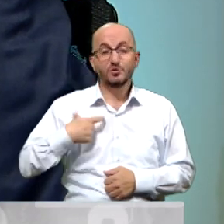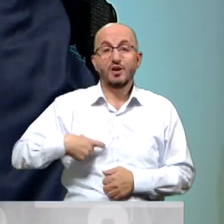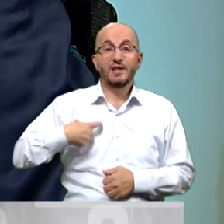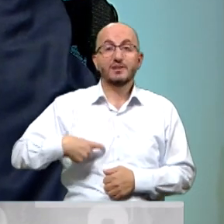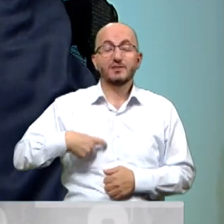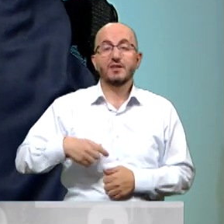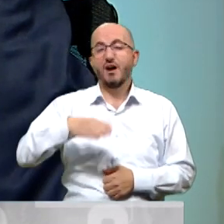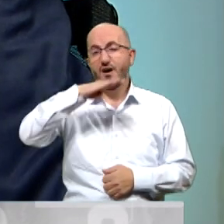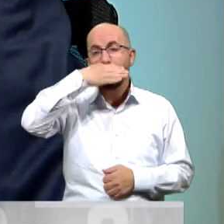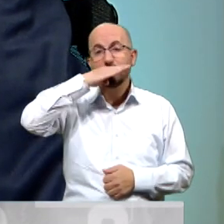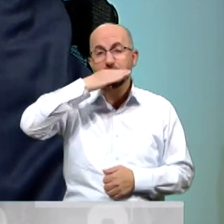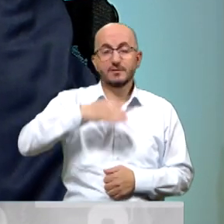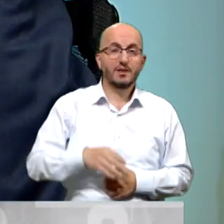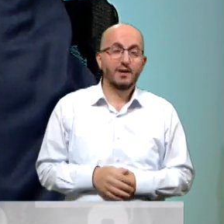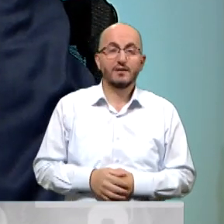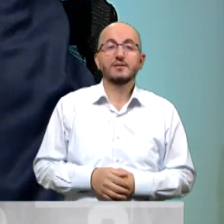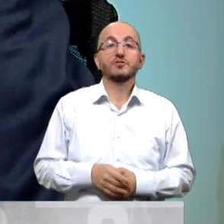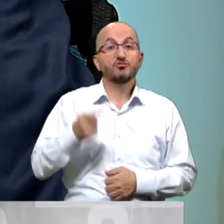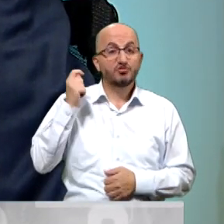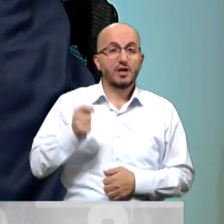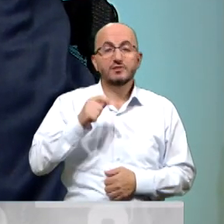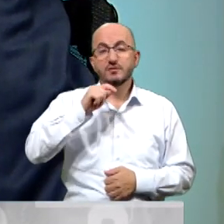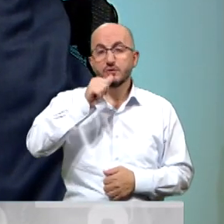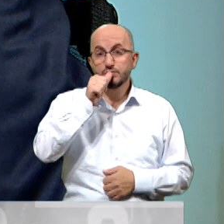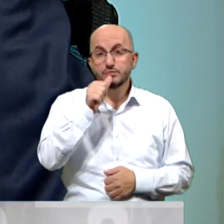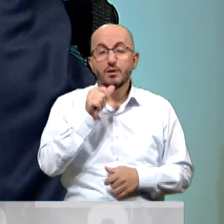özellikle Afrika'da gerçekten suya muhtaç